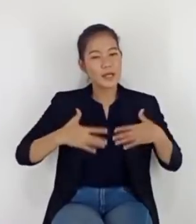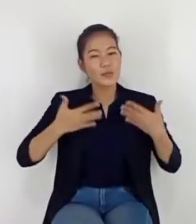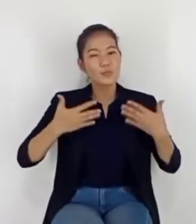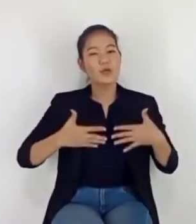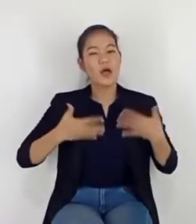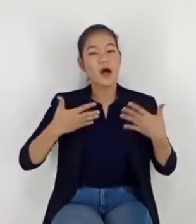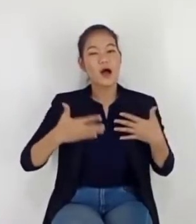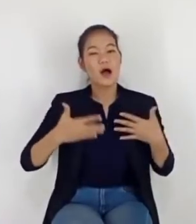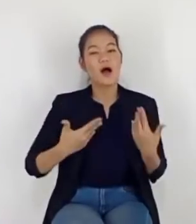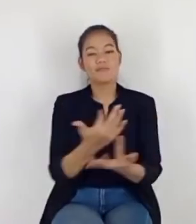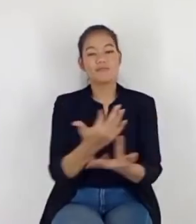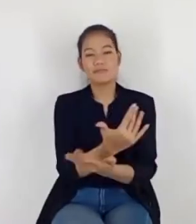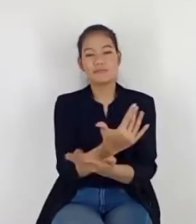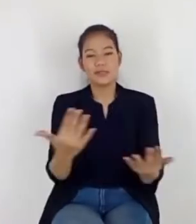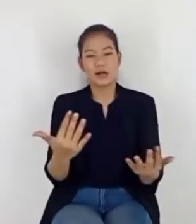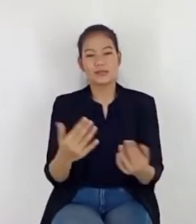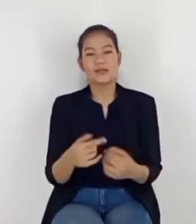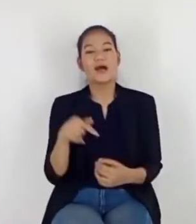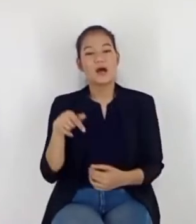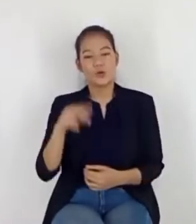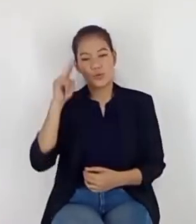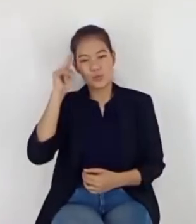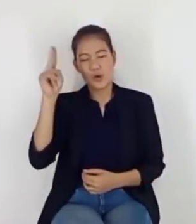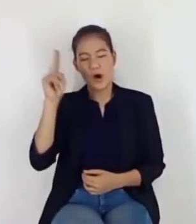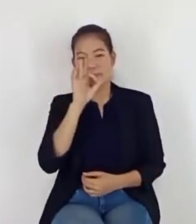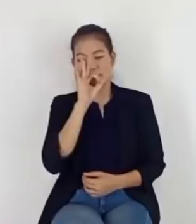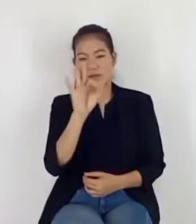umatku, demikian firman Allahmu.